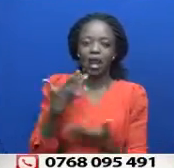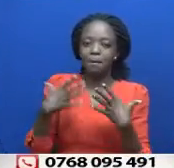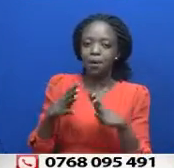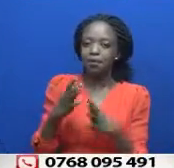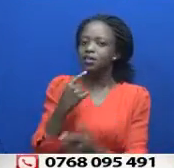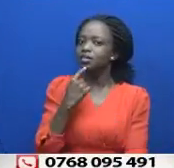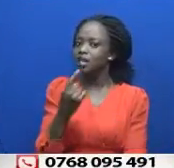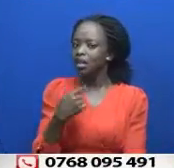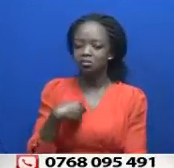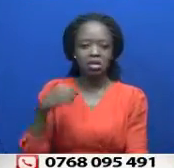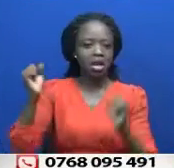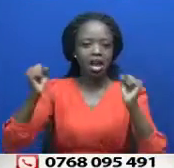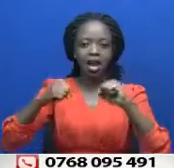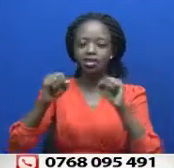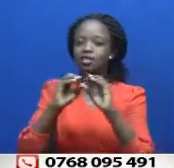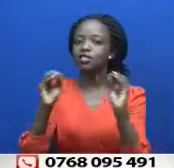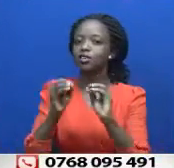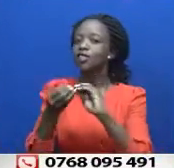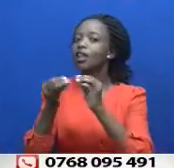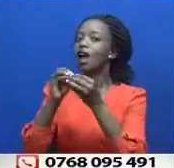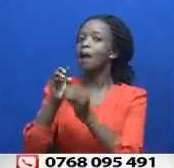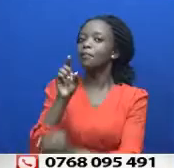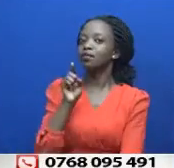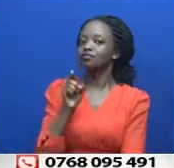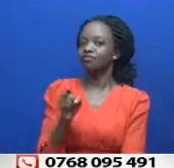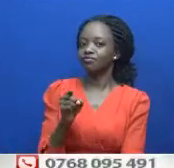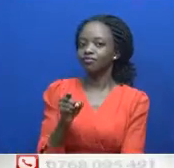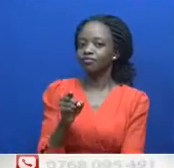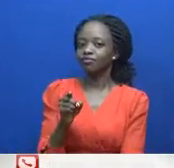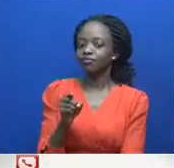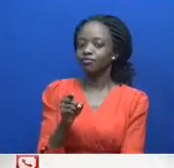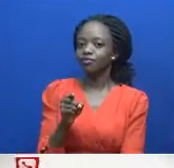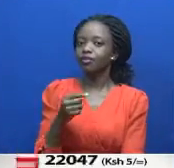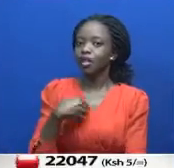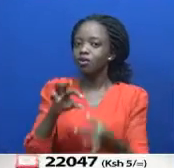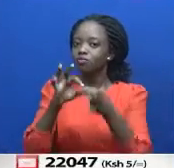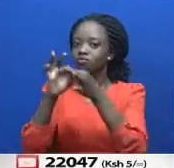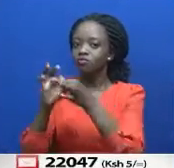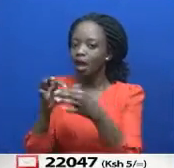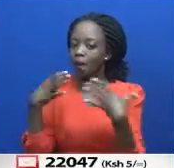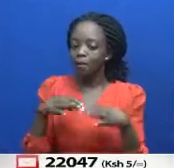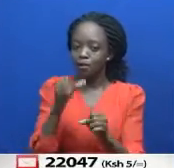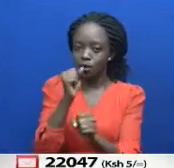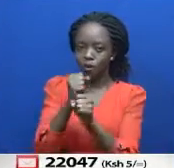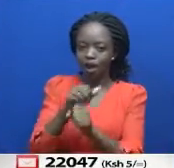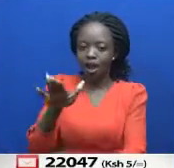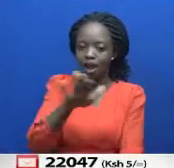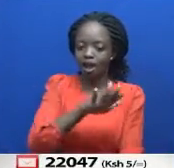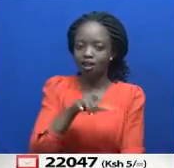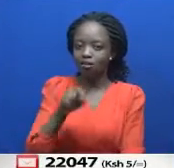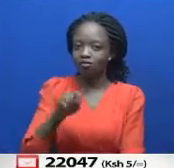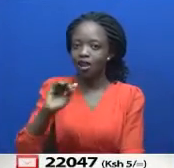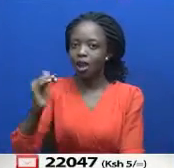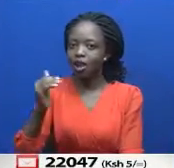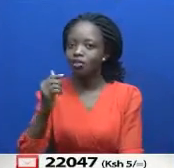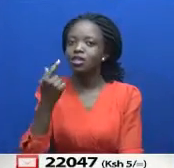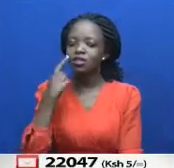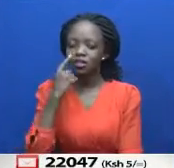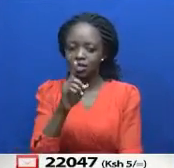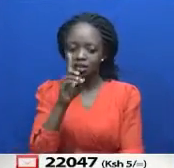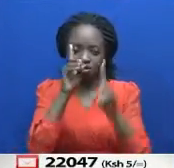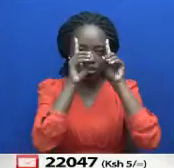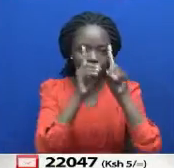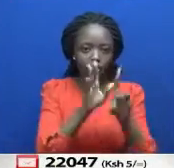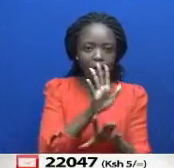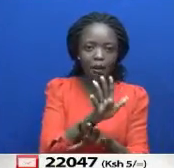kwamba zikubaliani na takwimu hizo. Na moja kwa moja tunaungana na wakazi wa kaunti hii ili tuweze kupata msimamo wao pia kufuatia